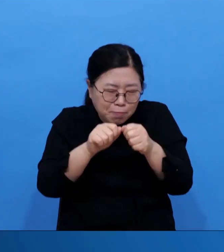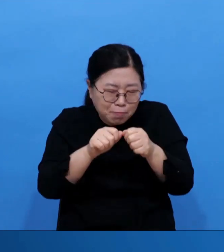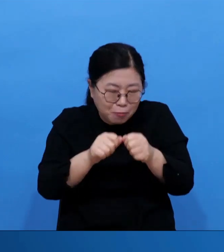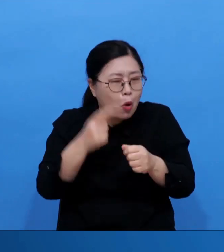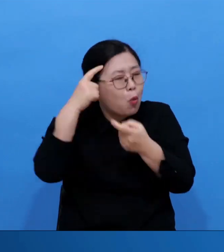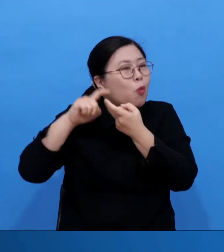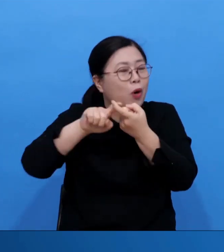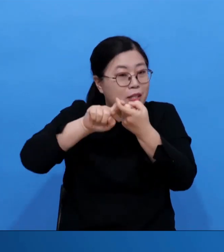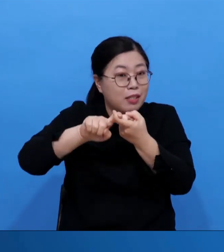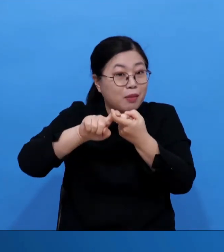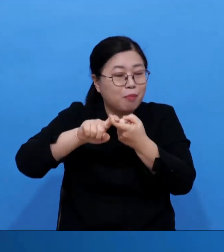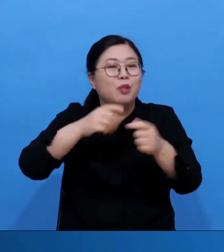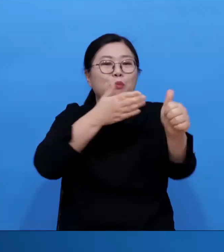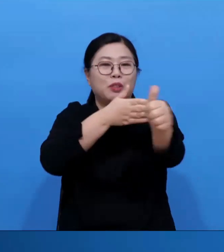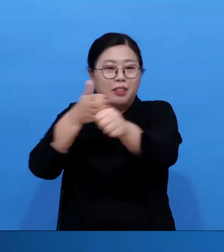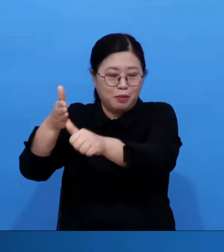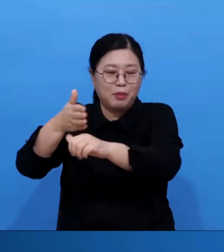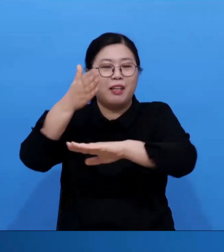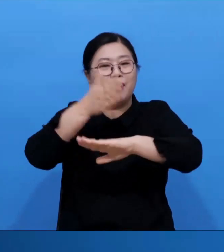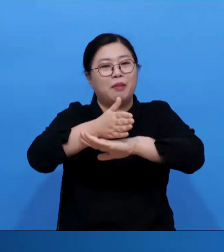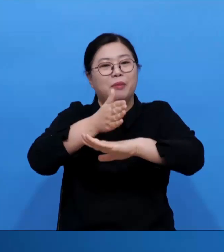마칩니다. 고맙습니다.